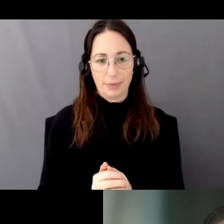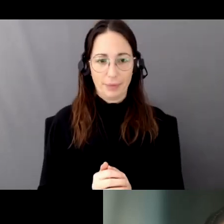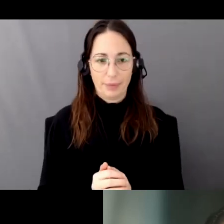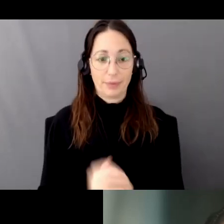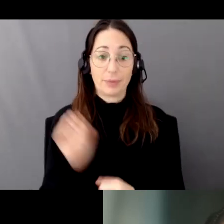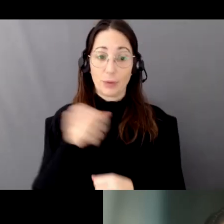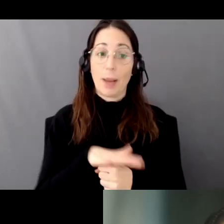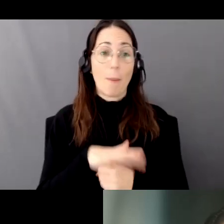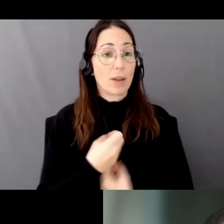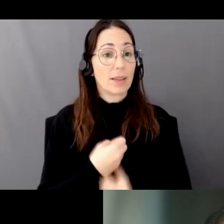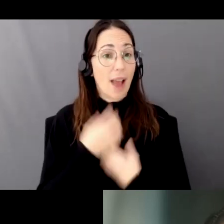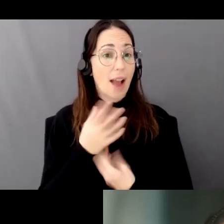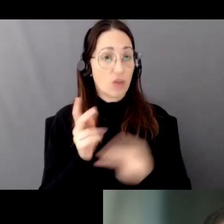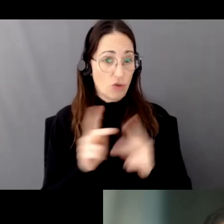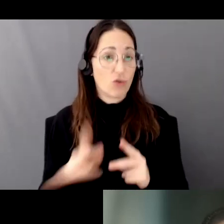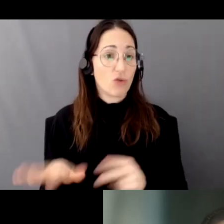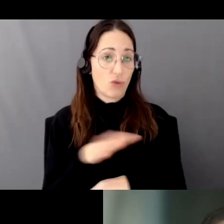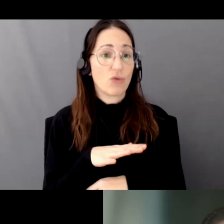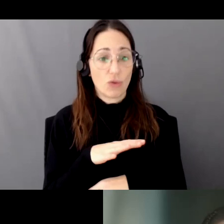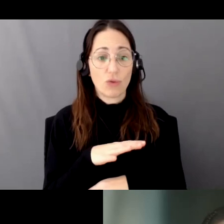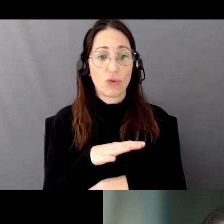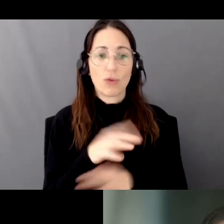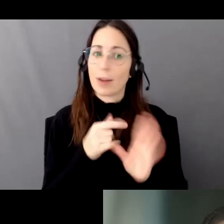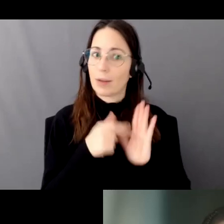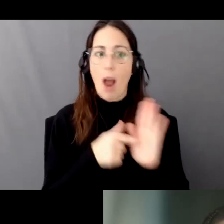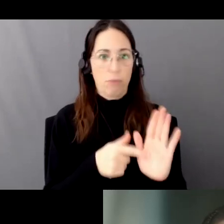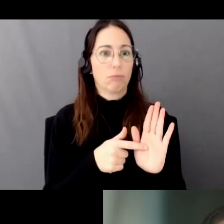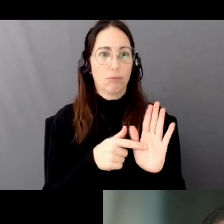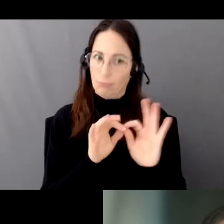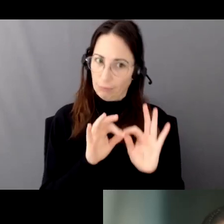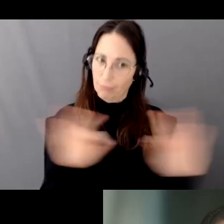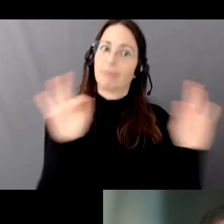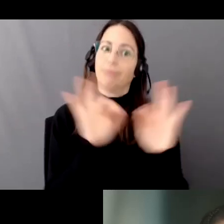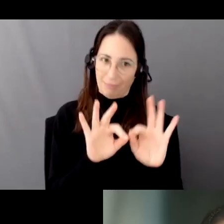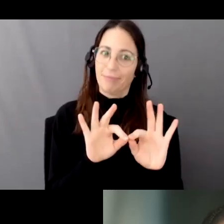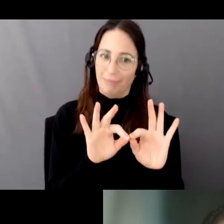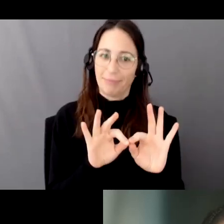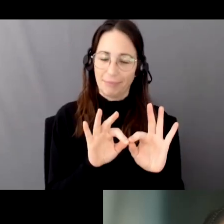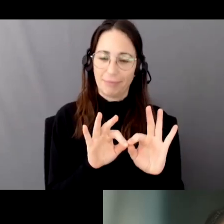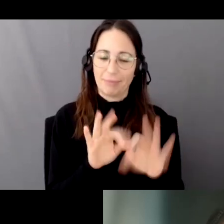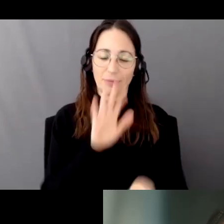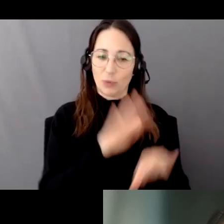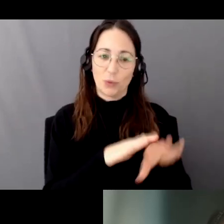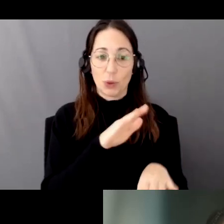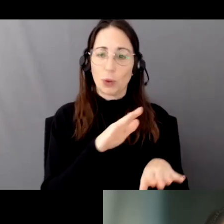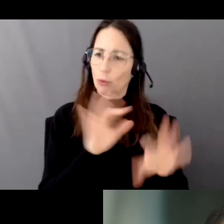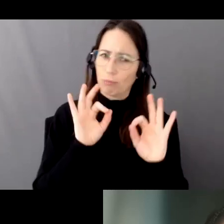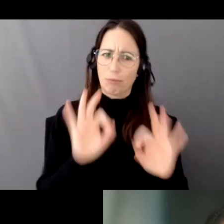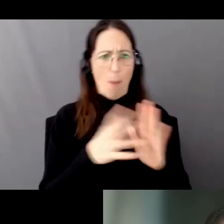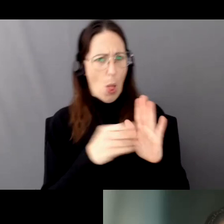les témoignages sont des exemples, très importants au niveau en ce qui concerne la bonne